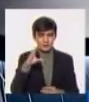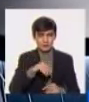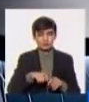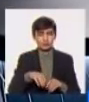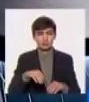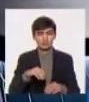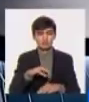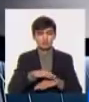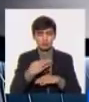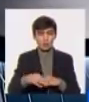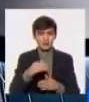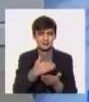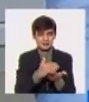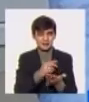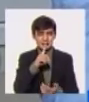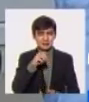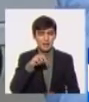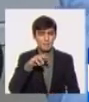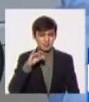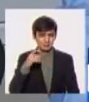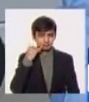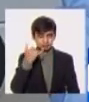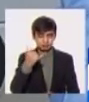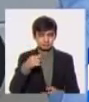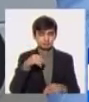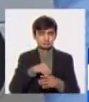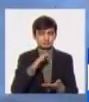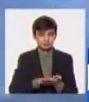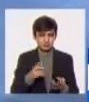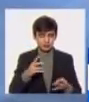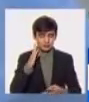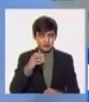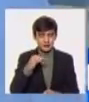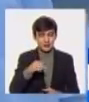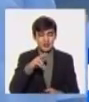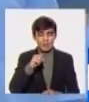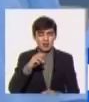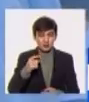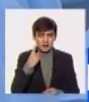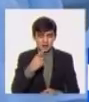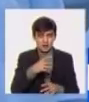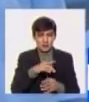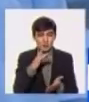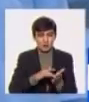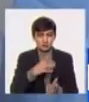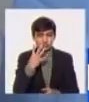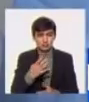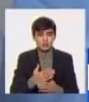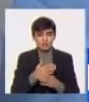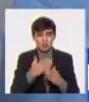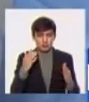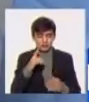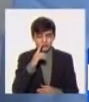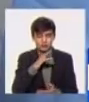по записи. Процедура будет производиться на базе частных лабораторий. На один город не больше 4 точек приема